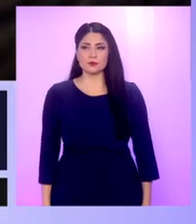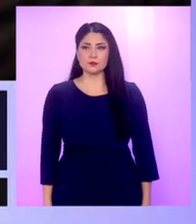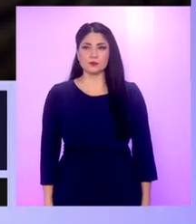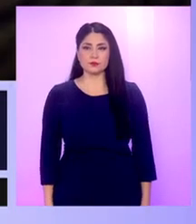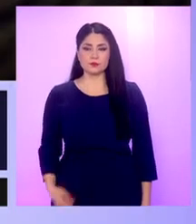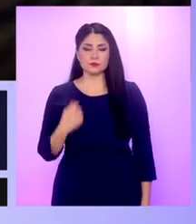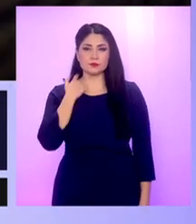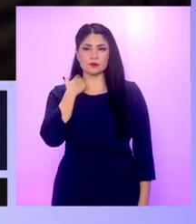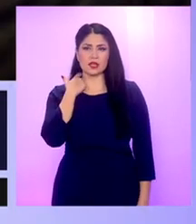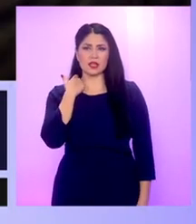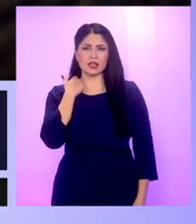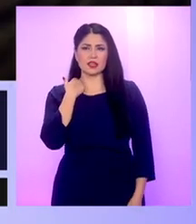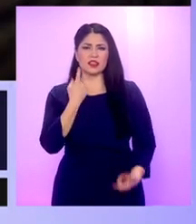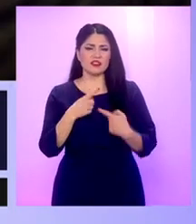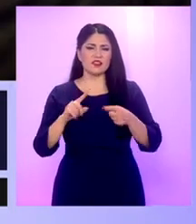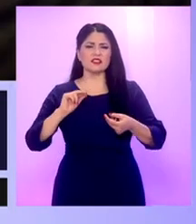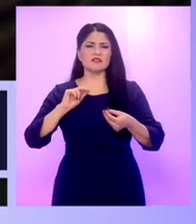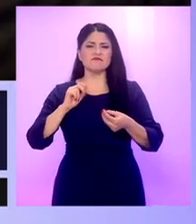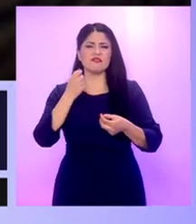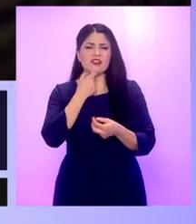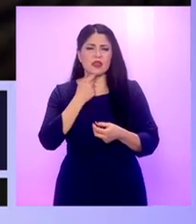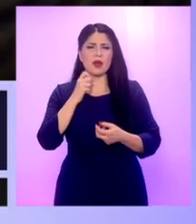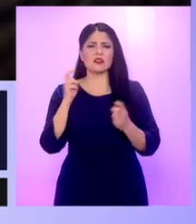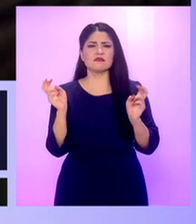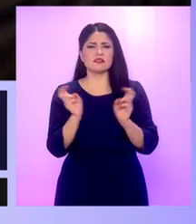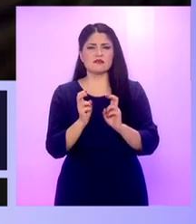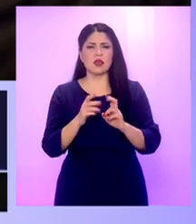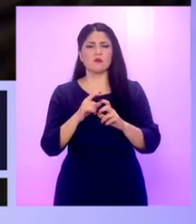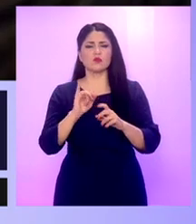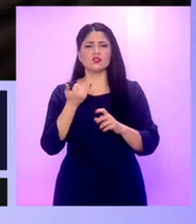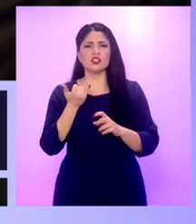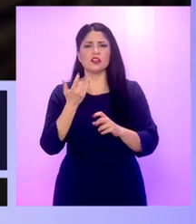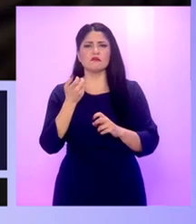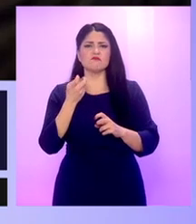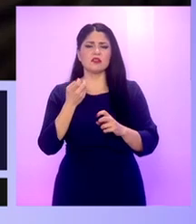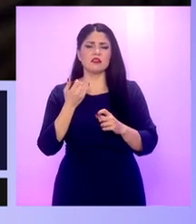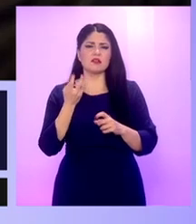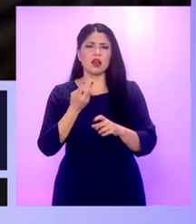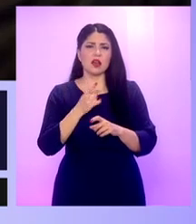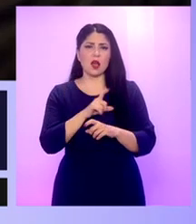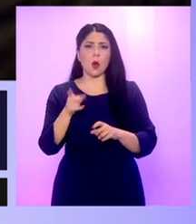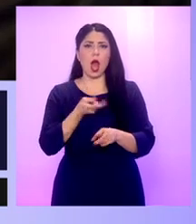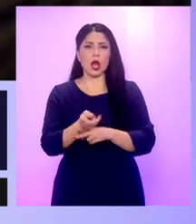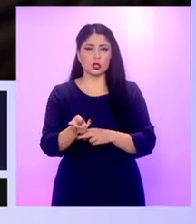operațiuni de culise, de putreziciunea sistemului și atunci a greșit.